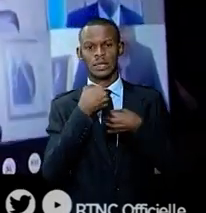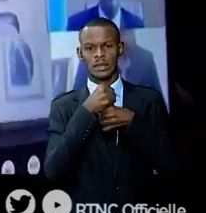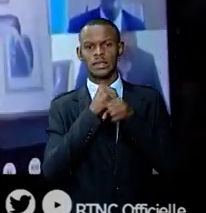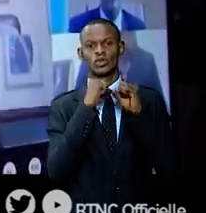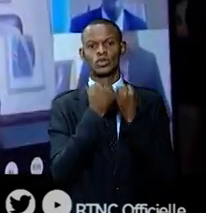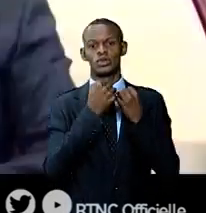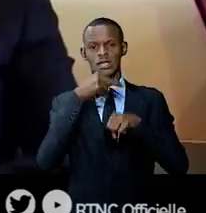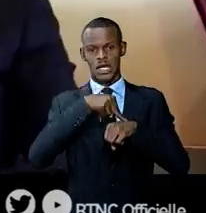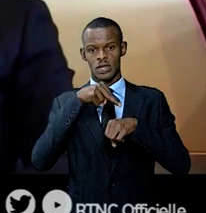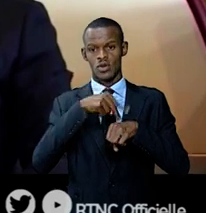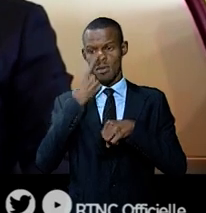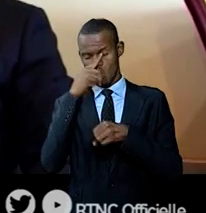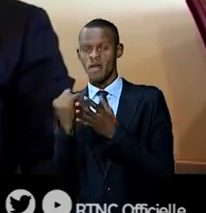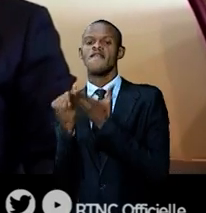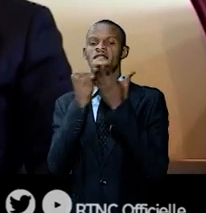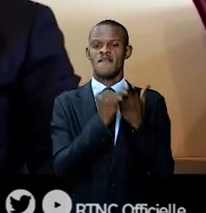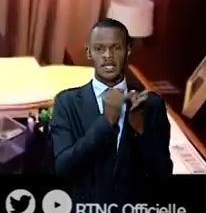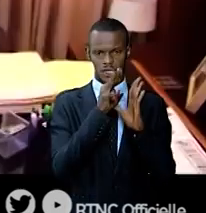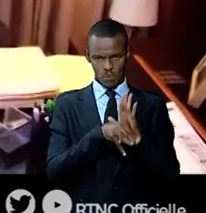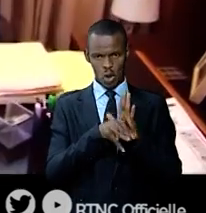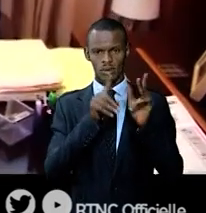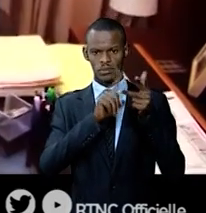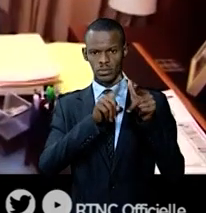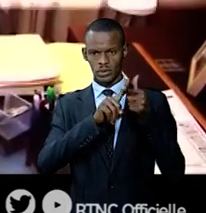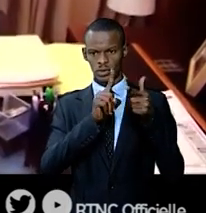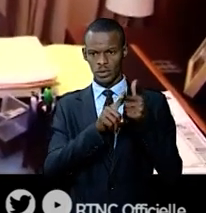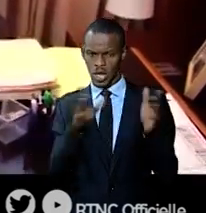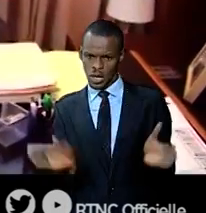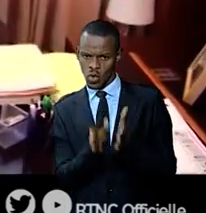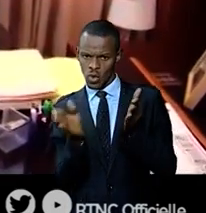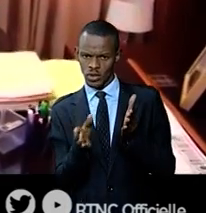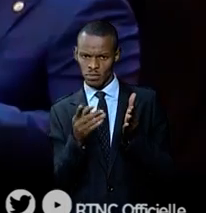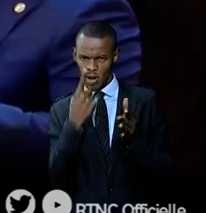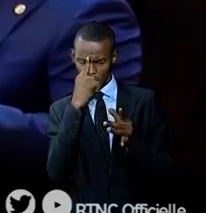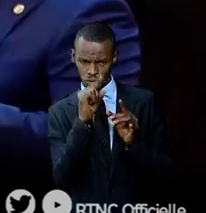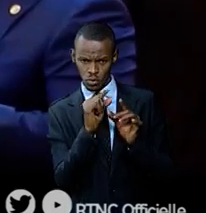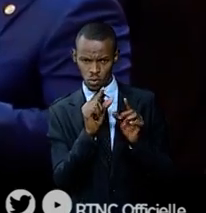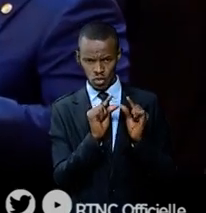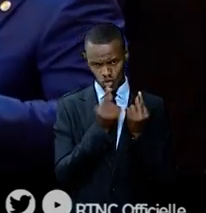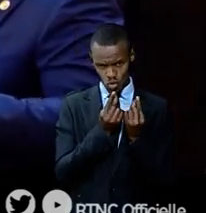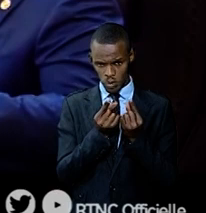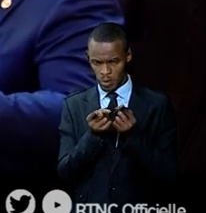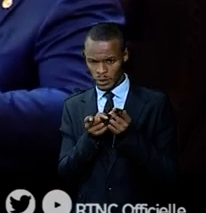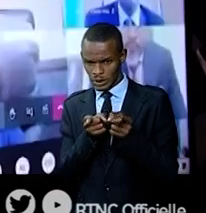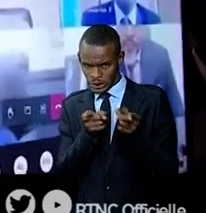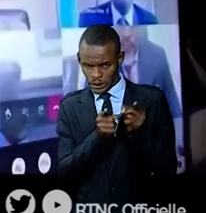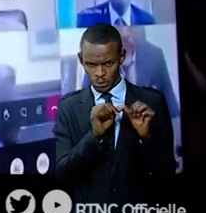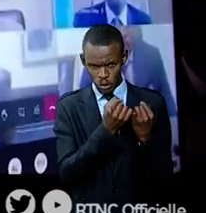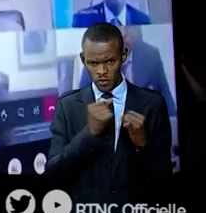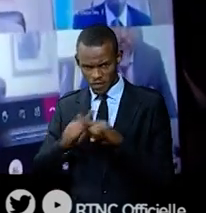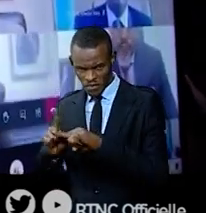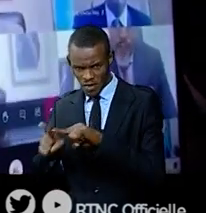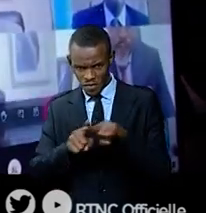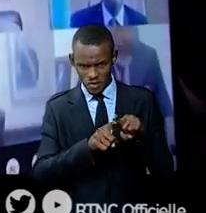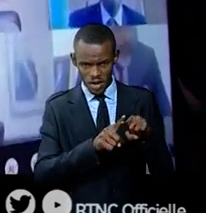nationale d'investissement, les encouragements de la sous-traitance dans le secteur privé suivant l'esprit de la réforme